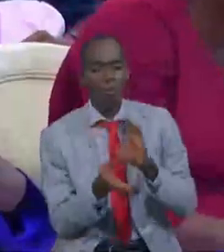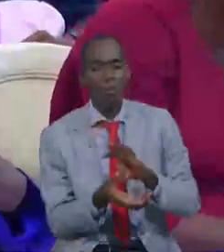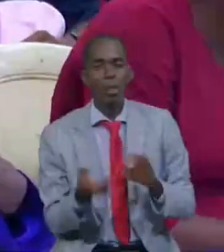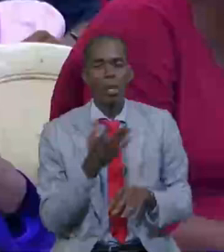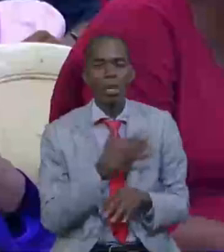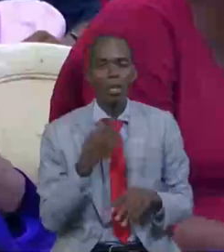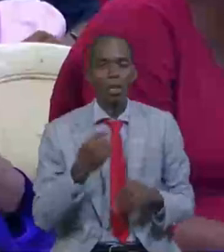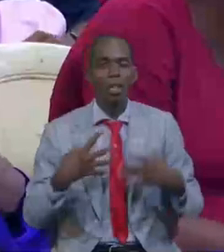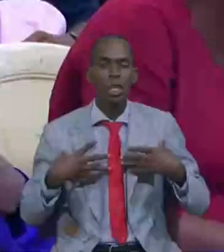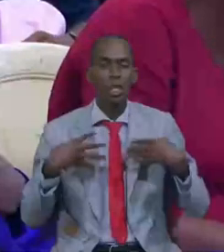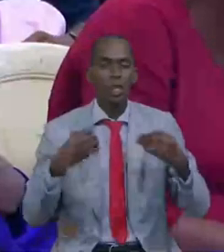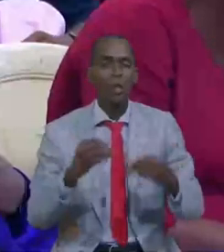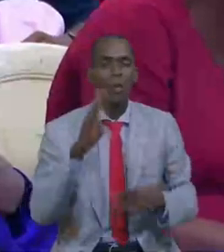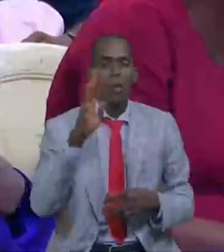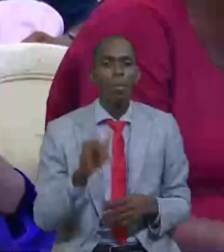miséricordieux.